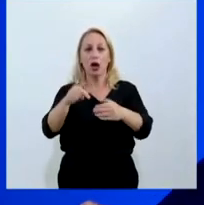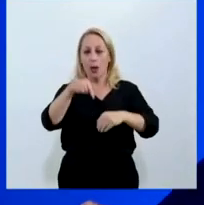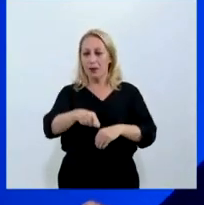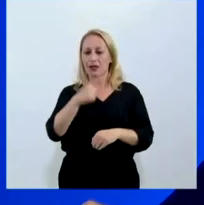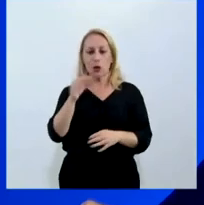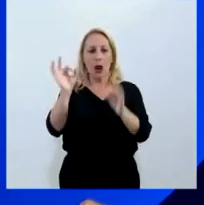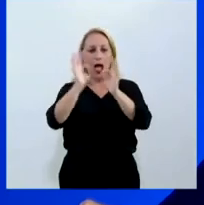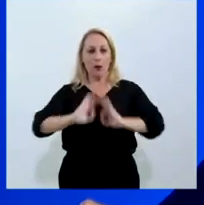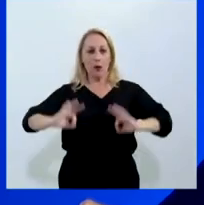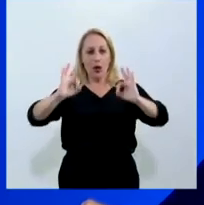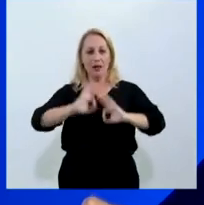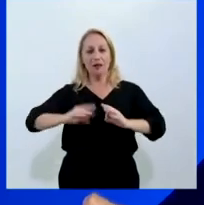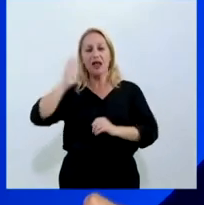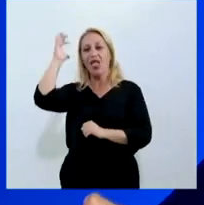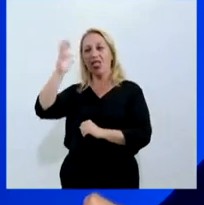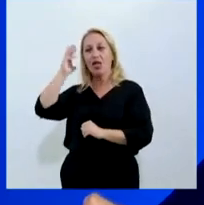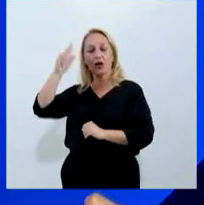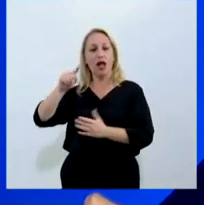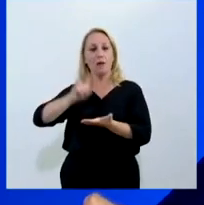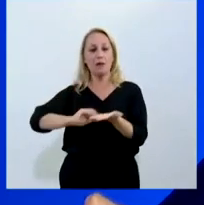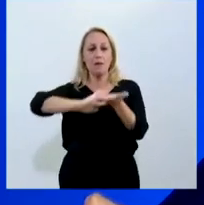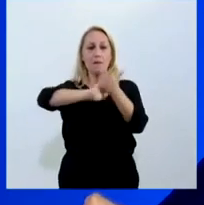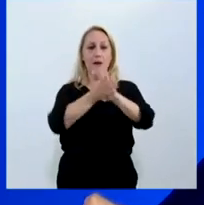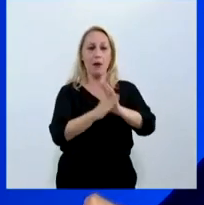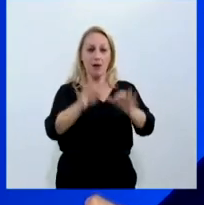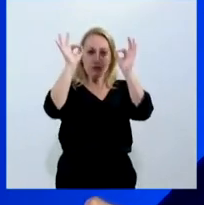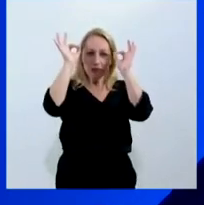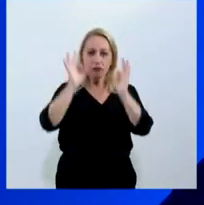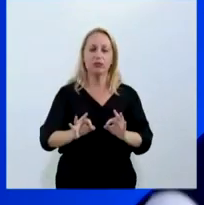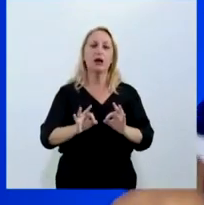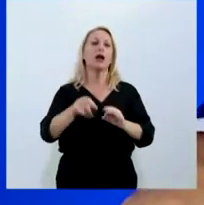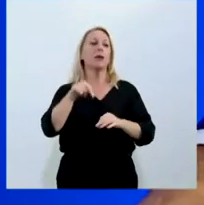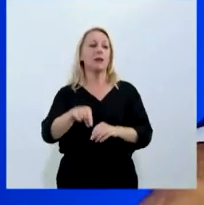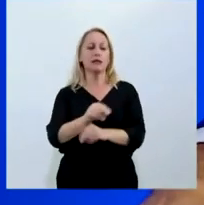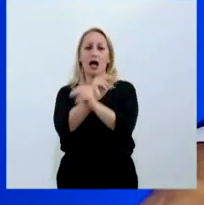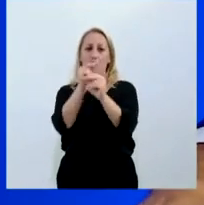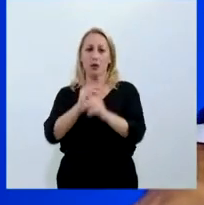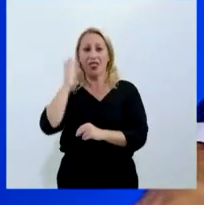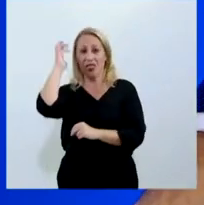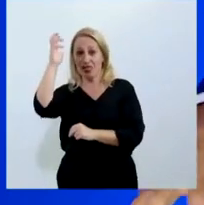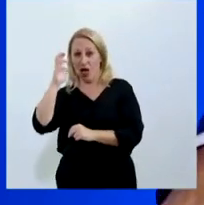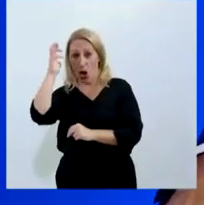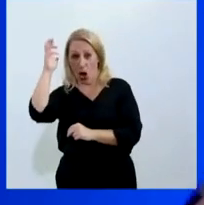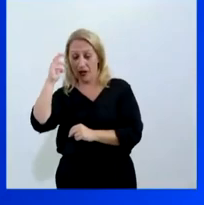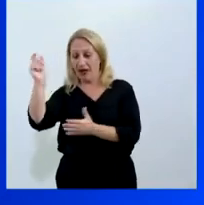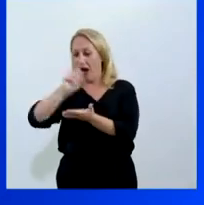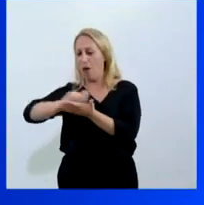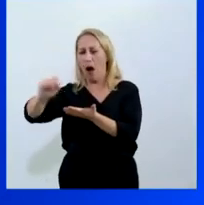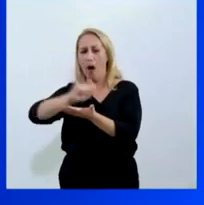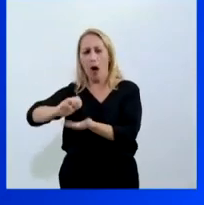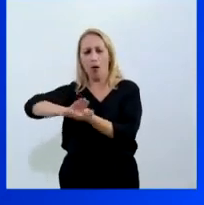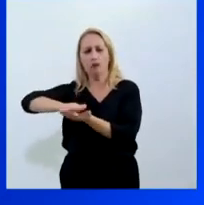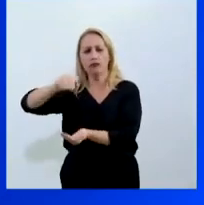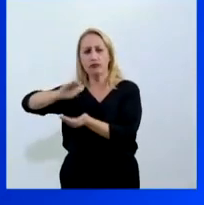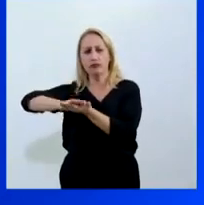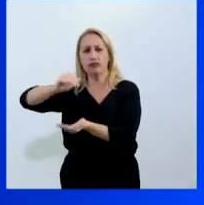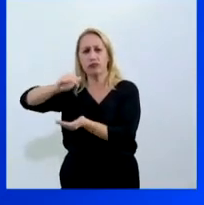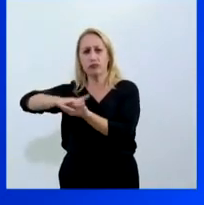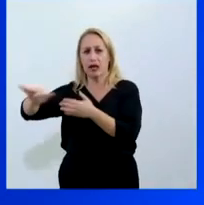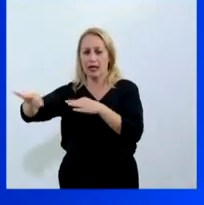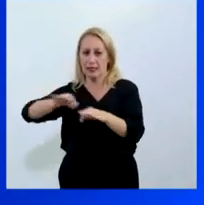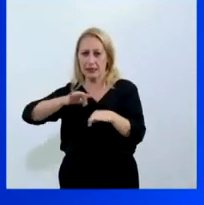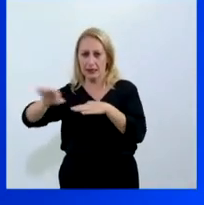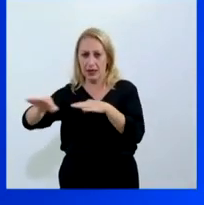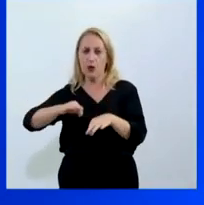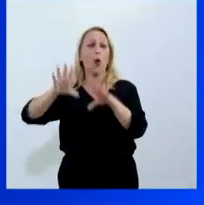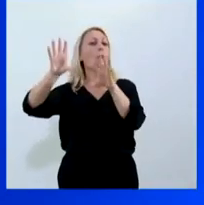θέματα πολιτικής προστασίας. Πρέπει να κάνουμε πολλές περισσότερες, να περάσουμε δηλαδή από τη θεωρία και από τη γραφειοκρατία ενός σχεδίου, το οποίο μπορεί